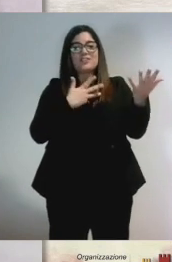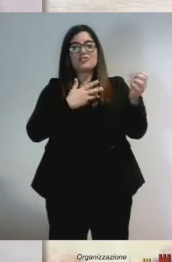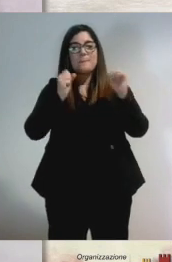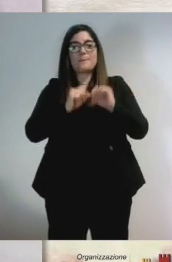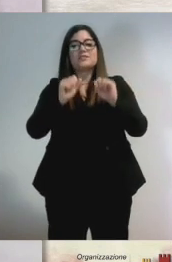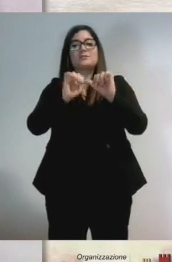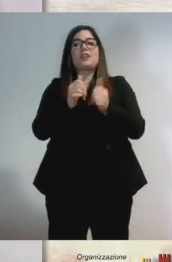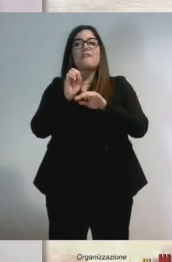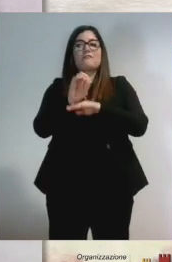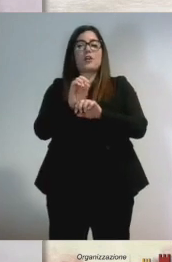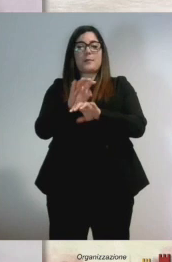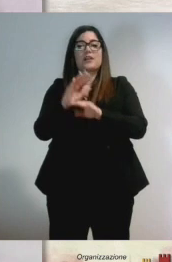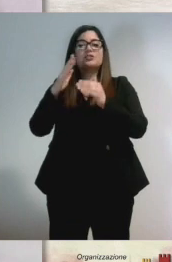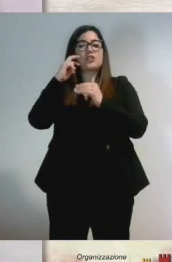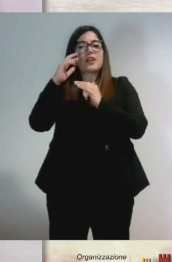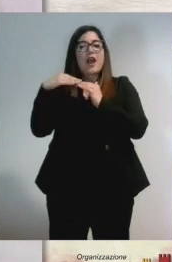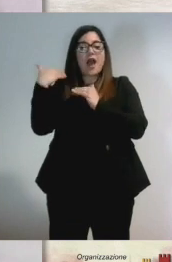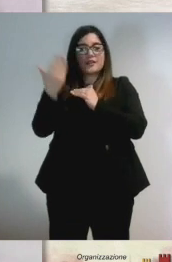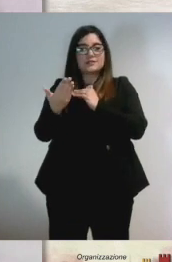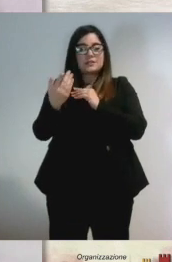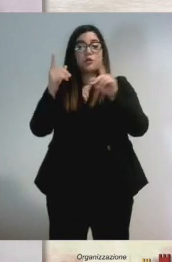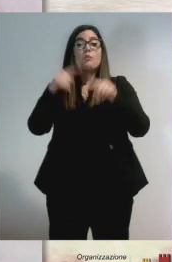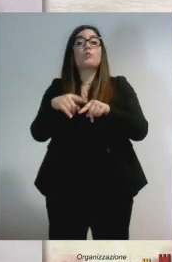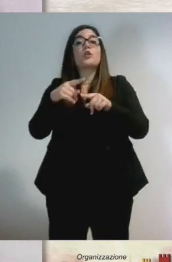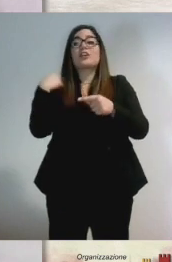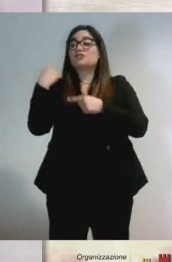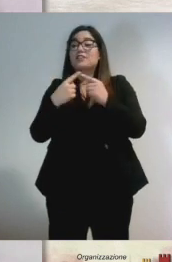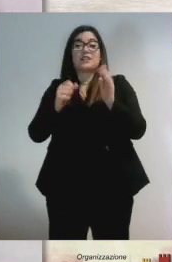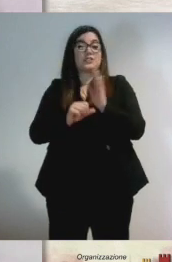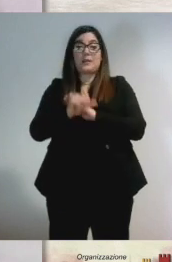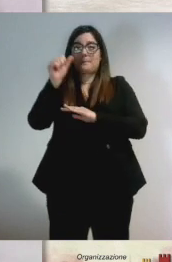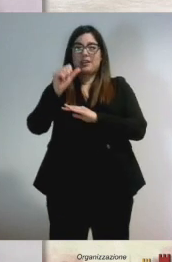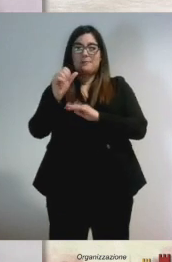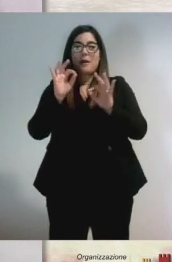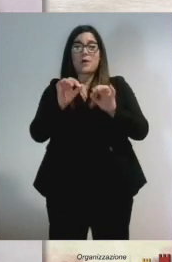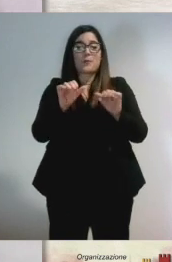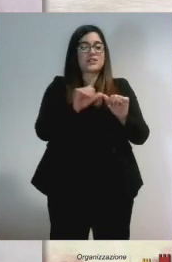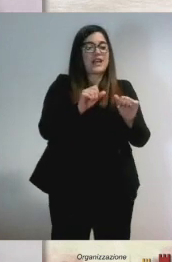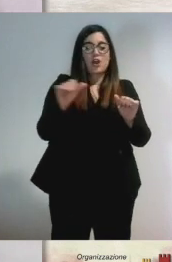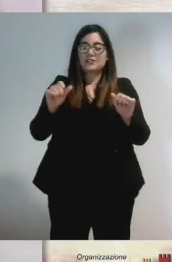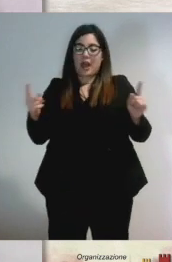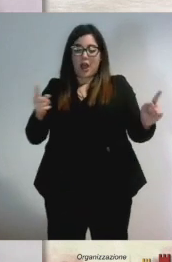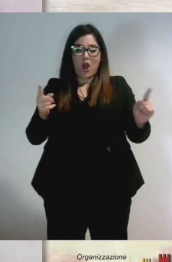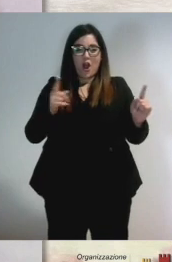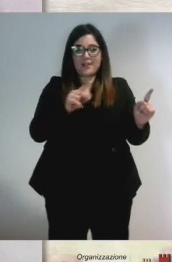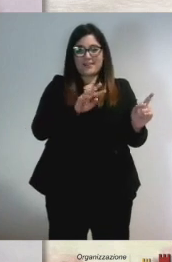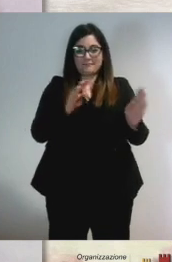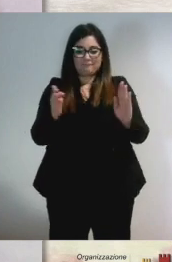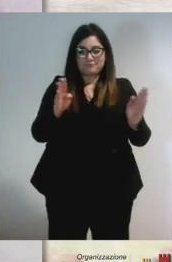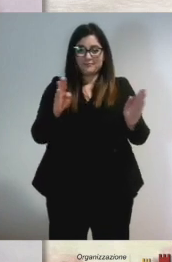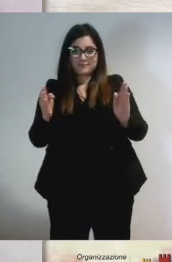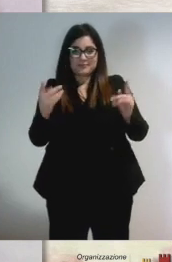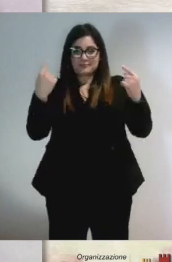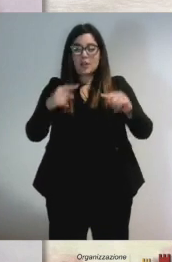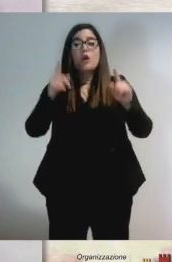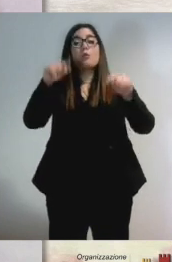la generazione la prima a cavallo di due secoli è la prima generazione anche di sindaci e di amministratori